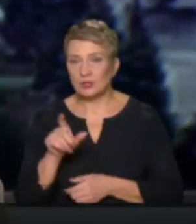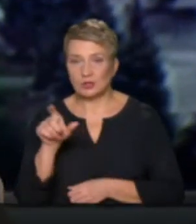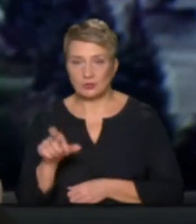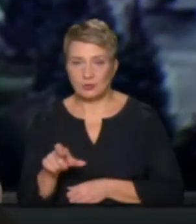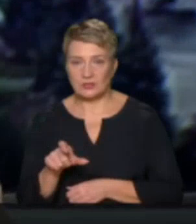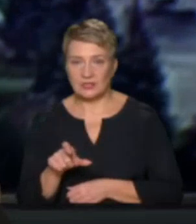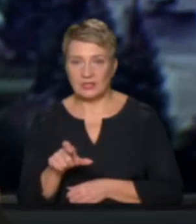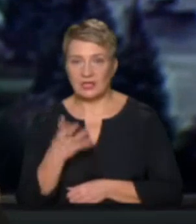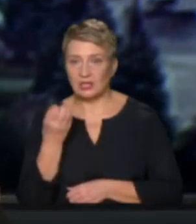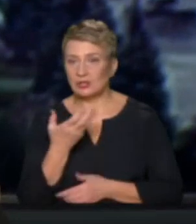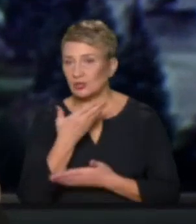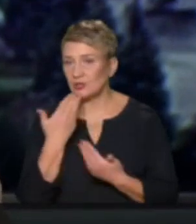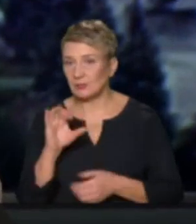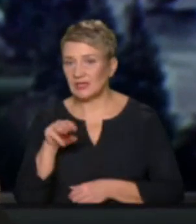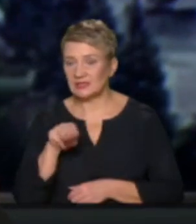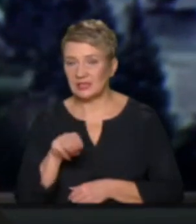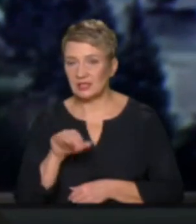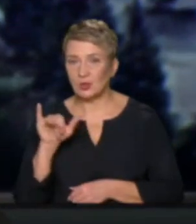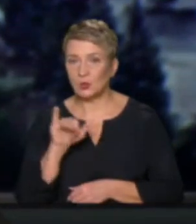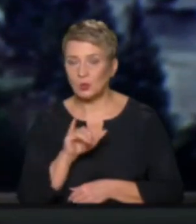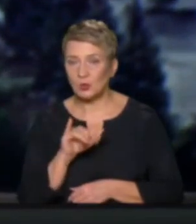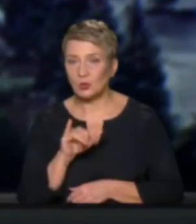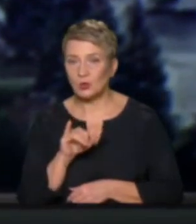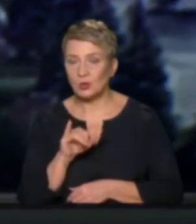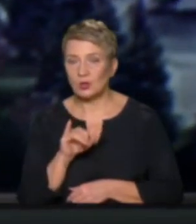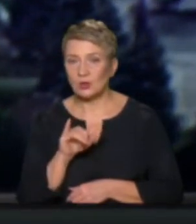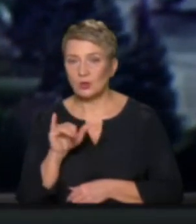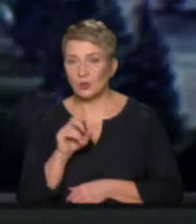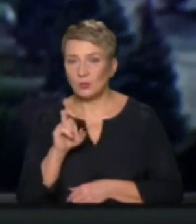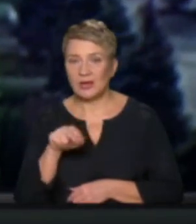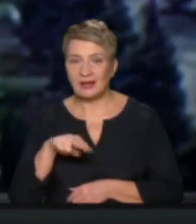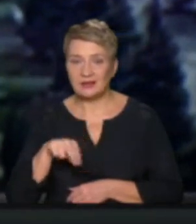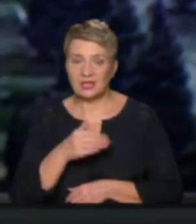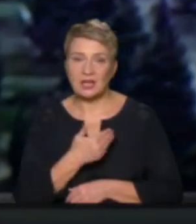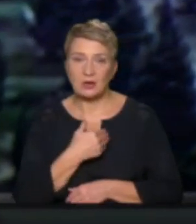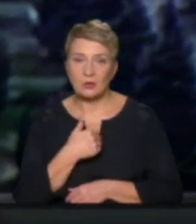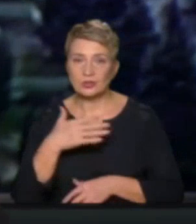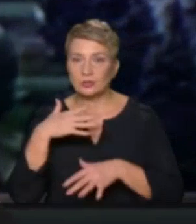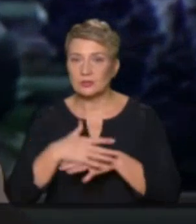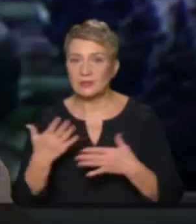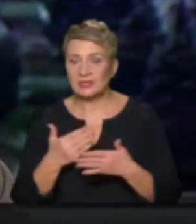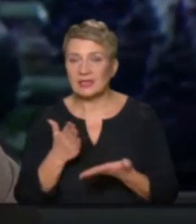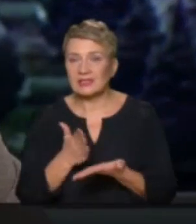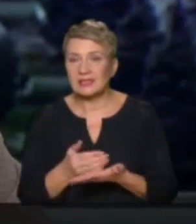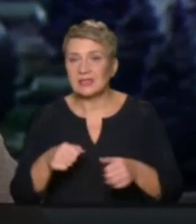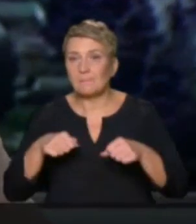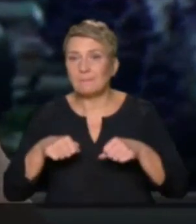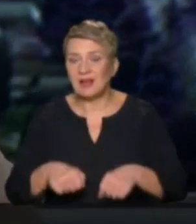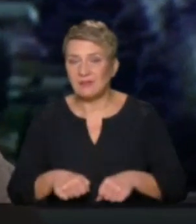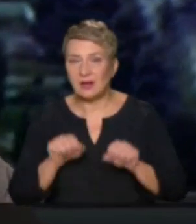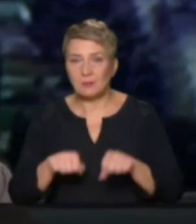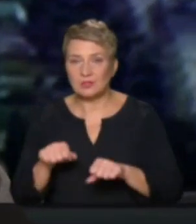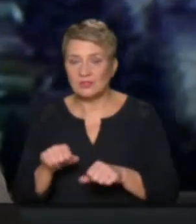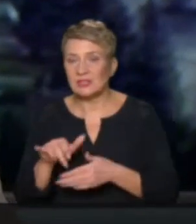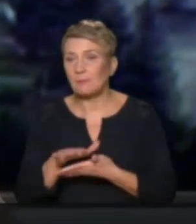і ще не має статусу учасника бойових дій, але хоче зрозуміти, да, які в нього права і можливості, так і в